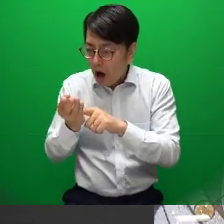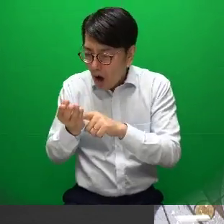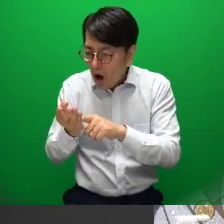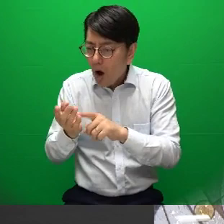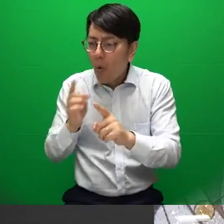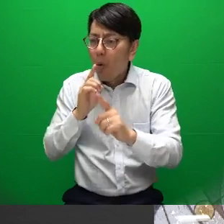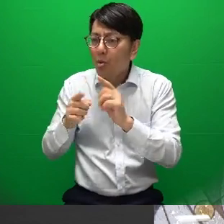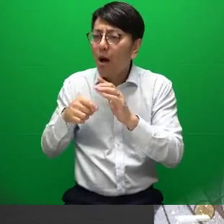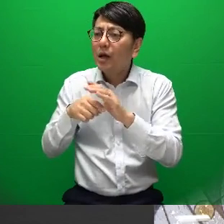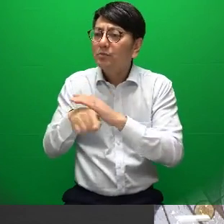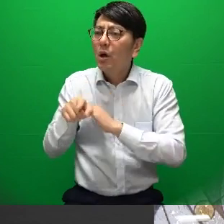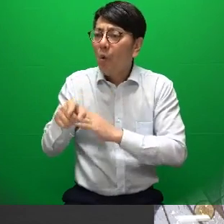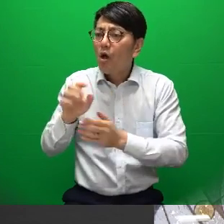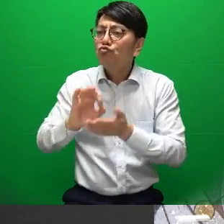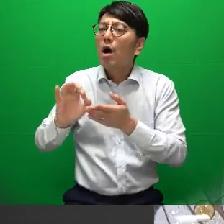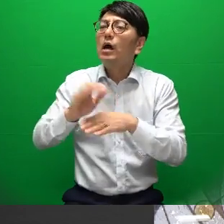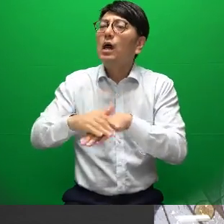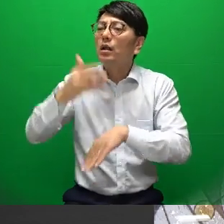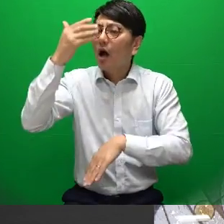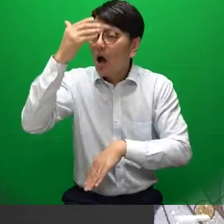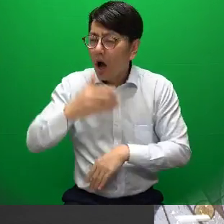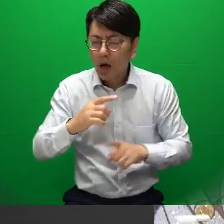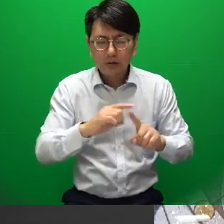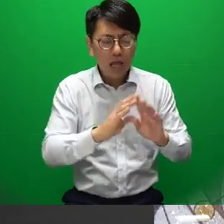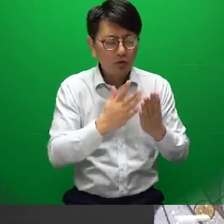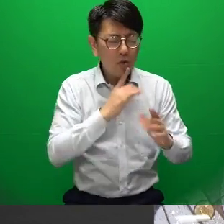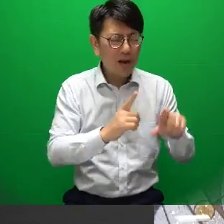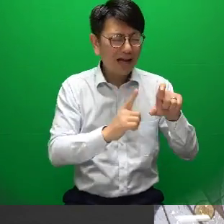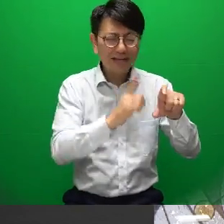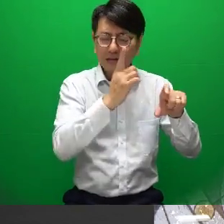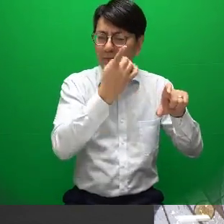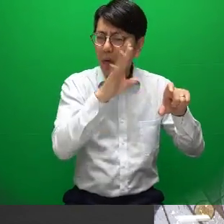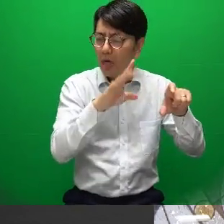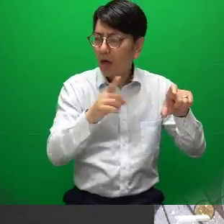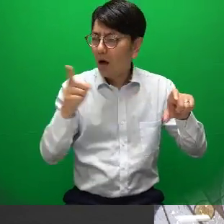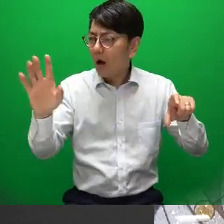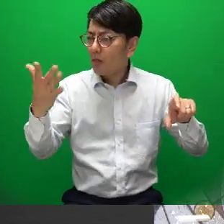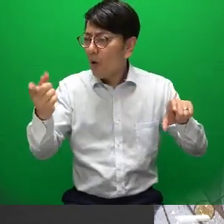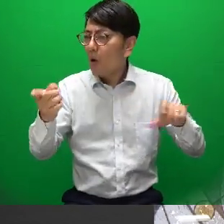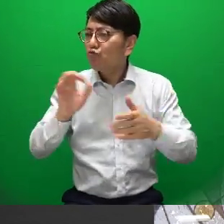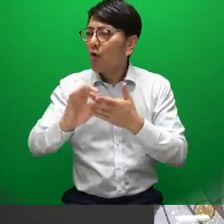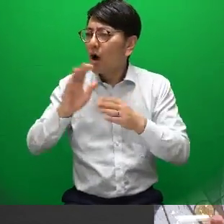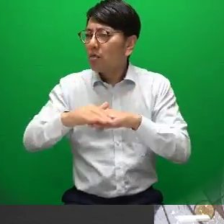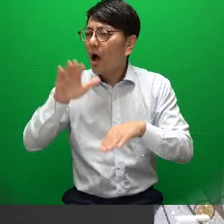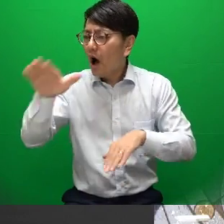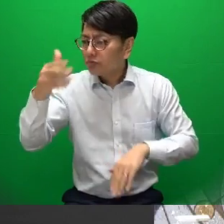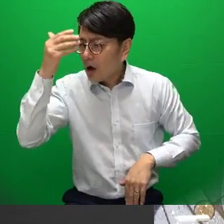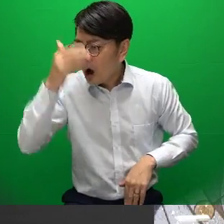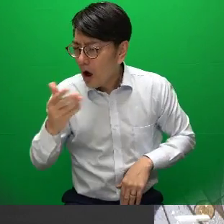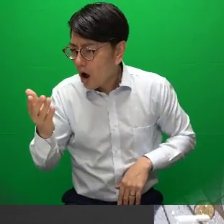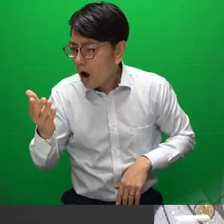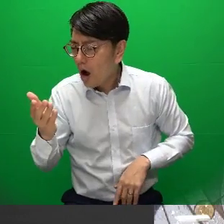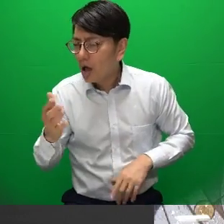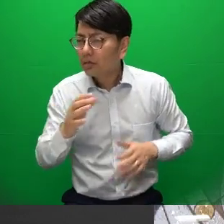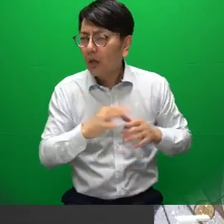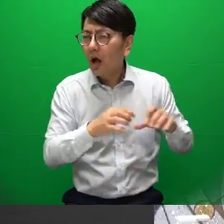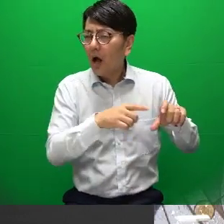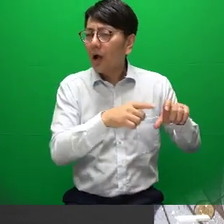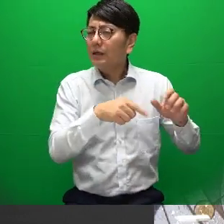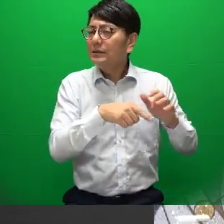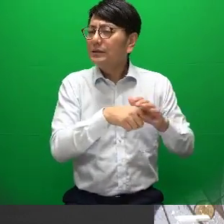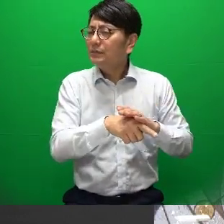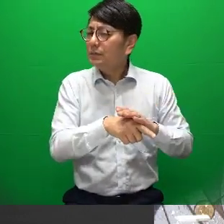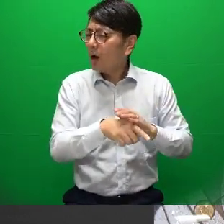いう意味があるんだ聖書には1回しか出てこないから十分わからなかったけれども別の資料によると